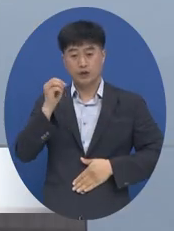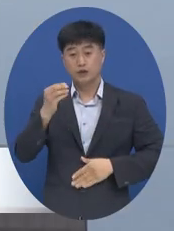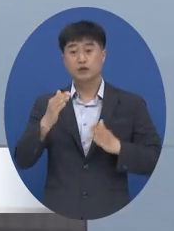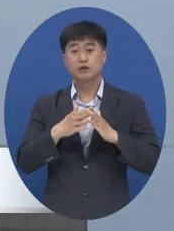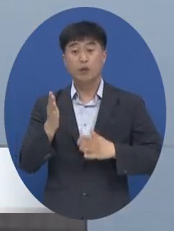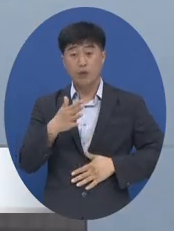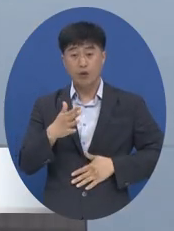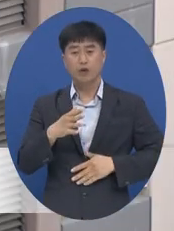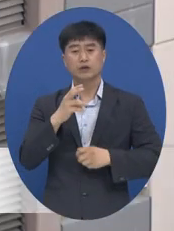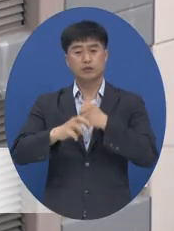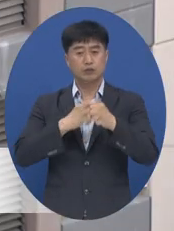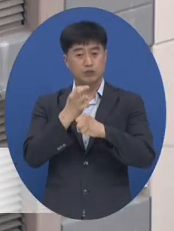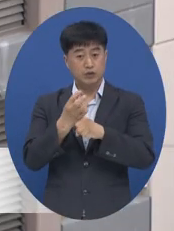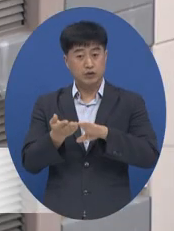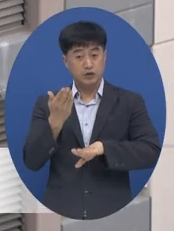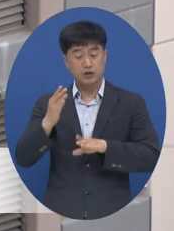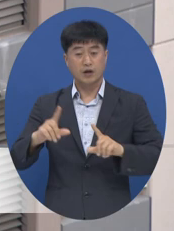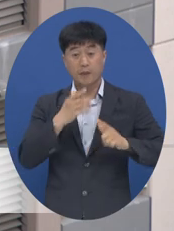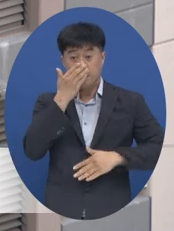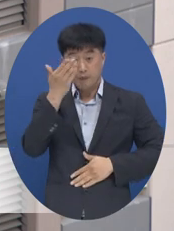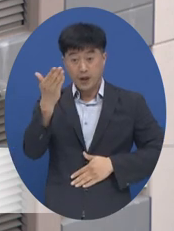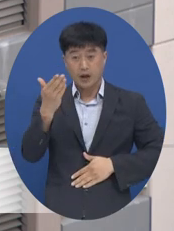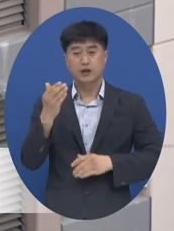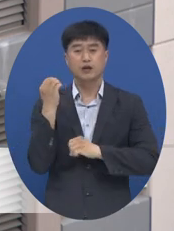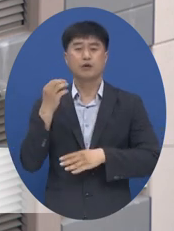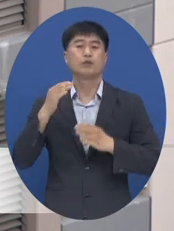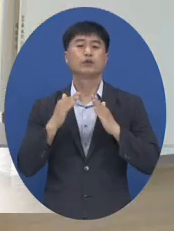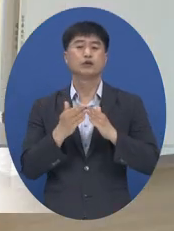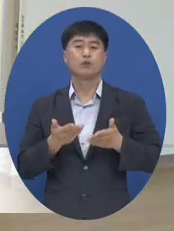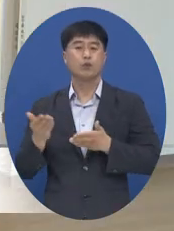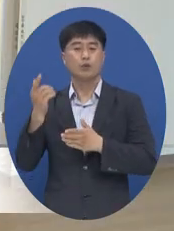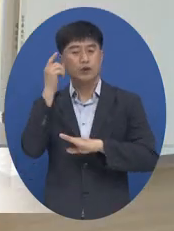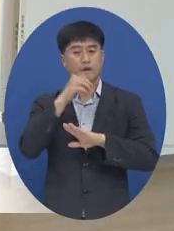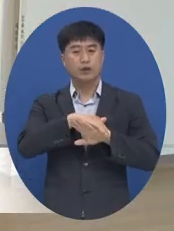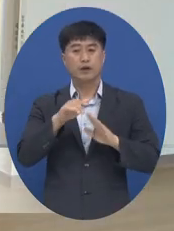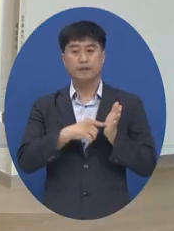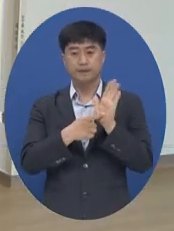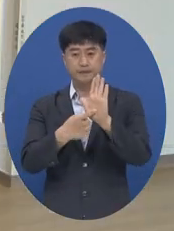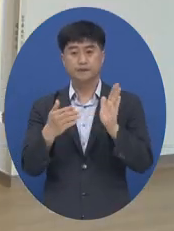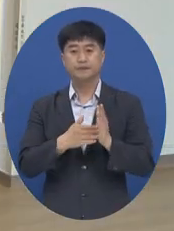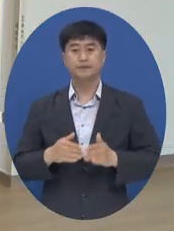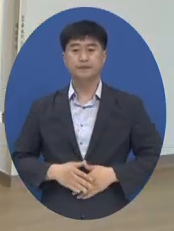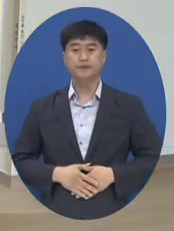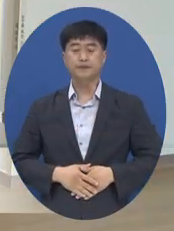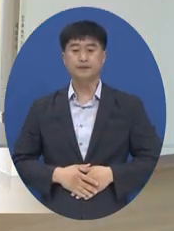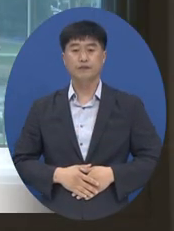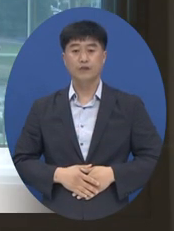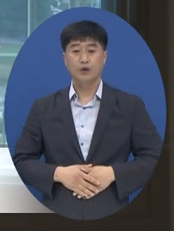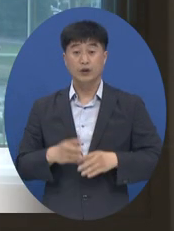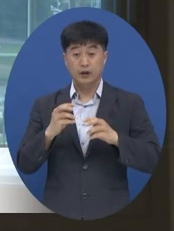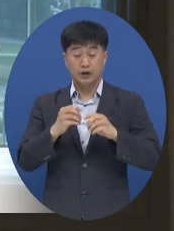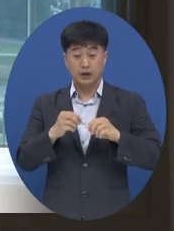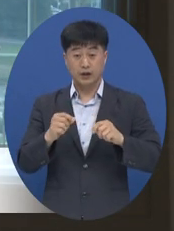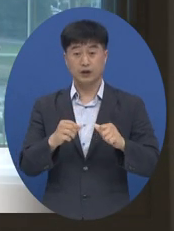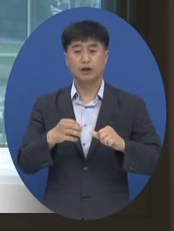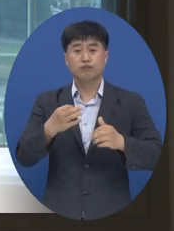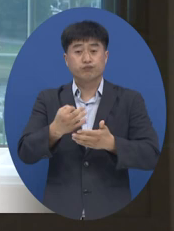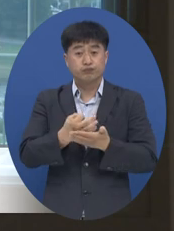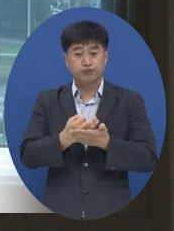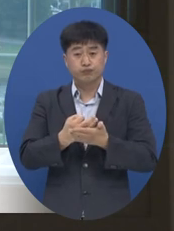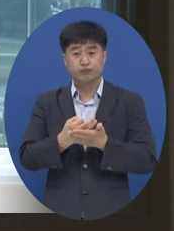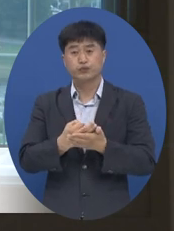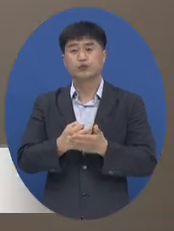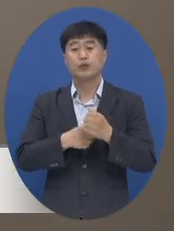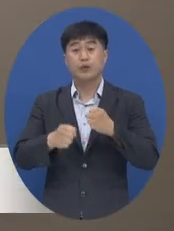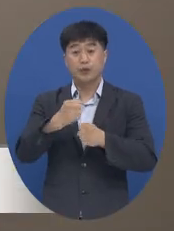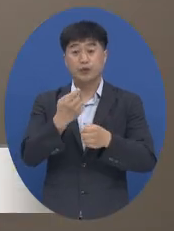누구나 30년 이상 거주할 수 있는 경기도 기본주택으로 공급하겠다는 구상을 내놓았습니다. 또 부동산 불로소득을 환수하기